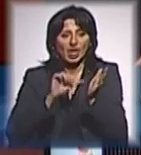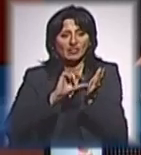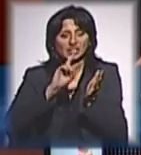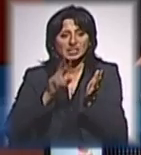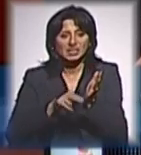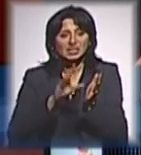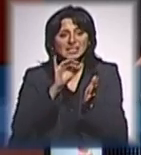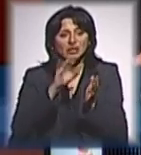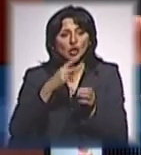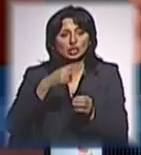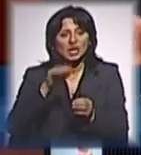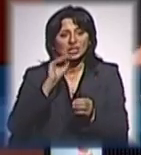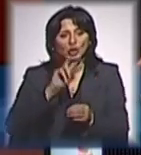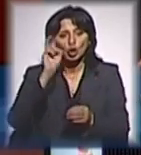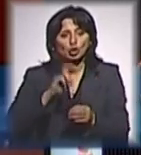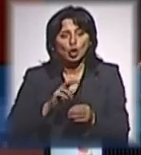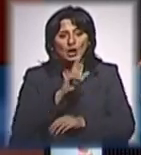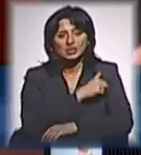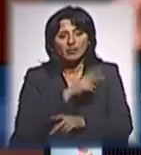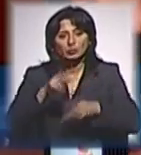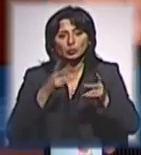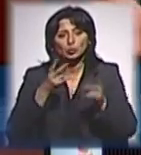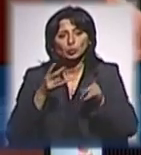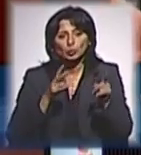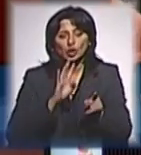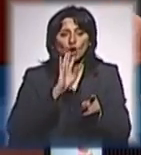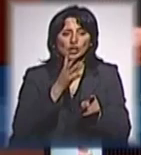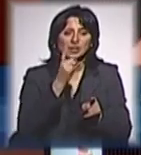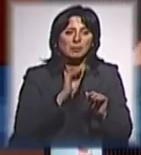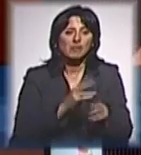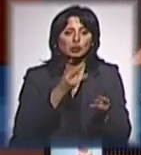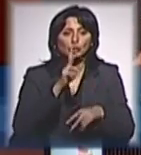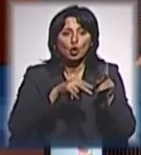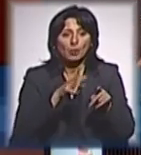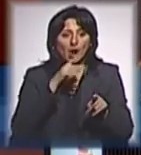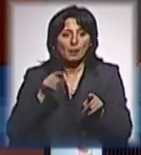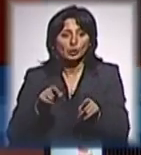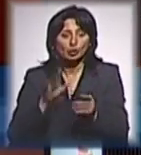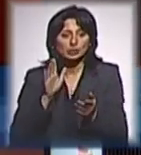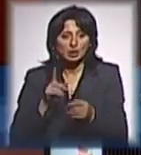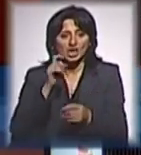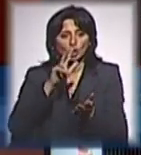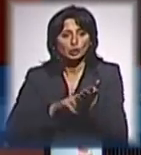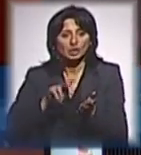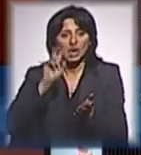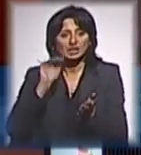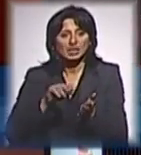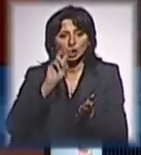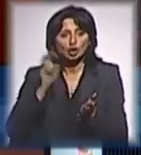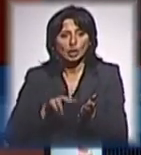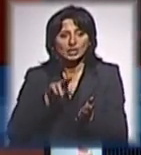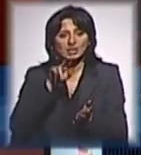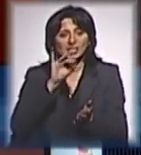წლის სანდრო სჭირდება 20000 დოლარი, რომ გერმანიაში გაუშვან სამკურნალოდ ან 4 წლის ქეთას და ამ დროს მოინახა 180000 დოლარი